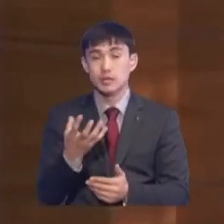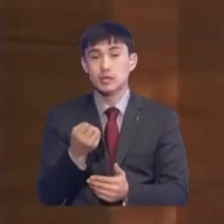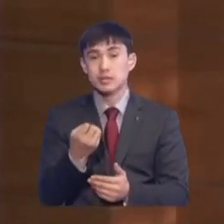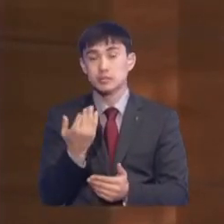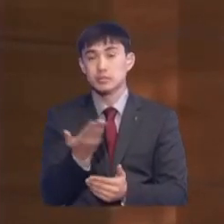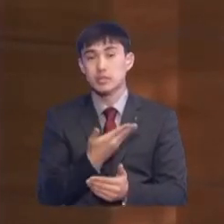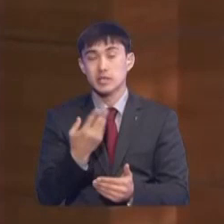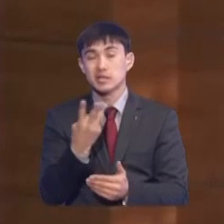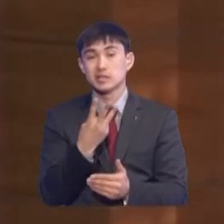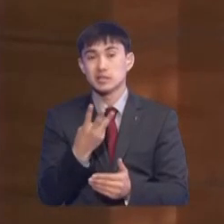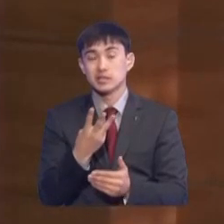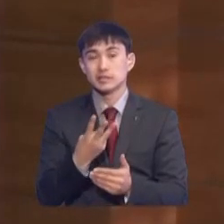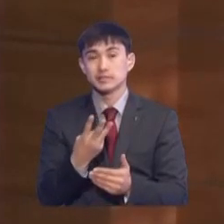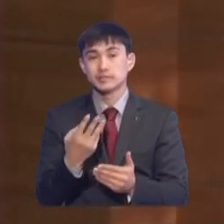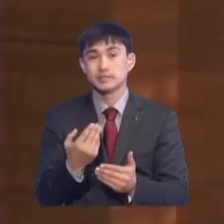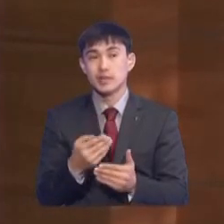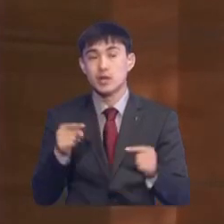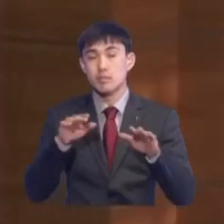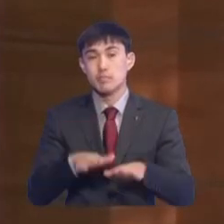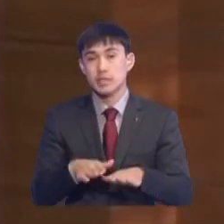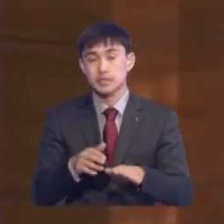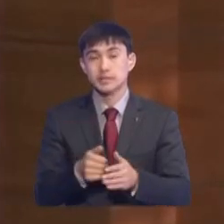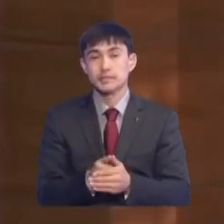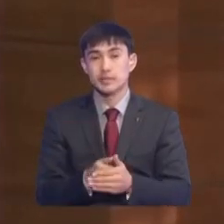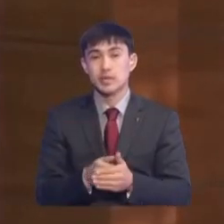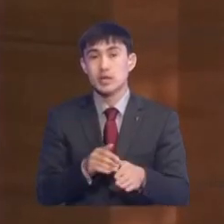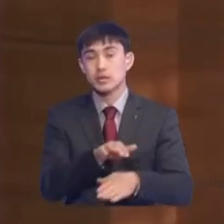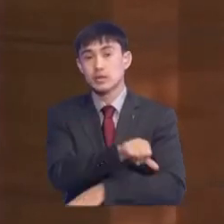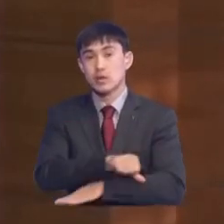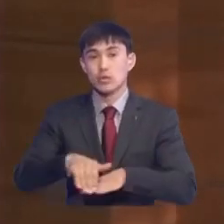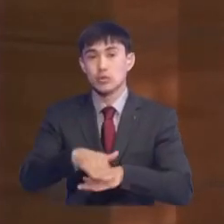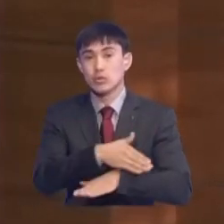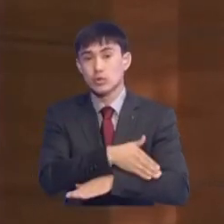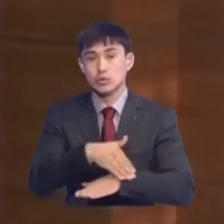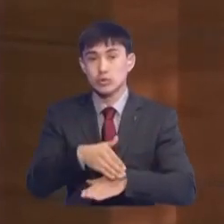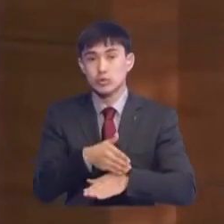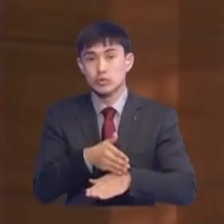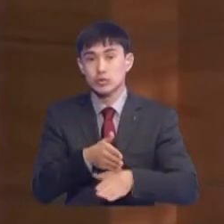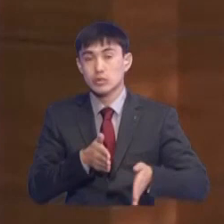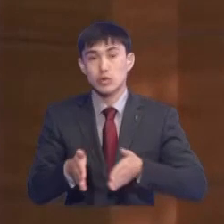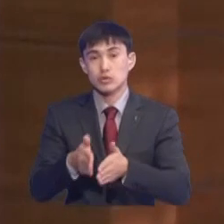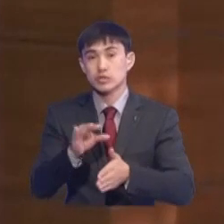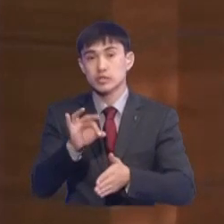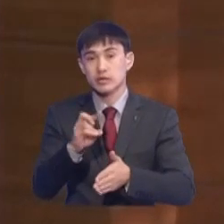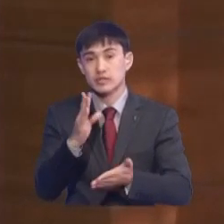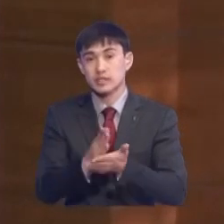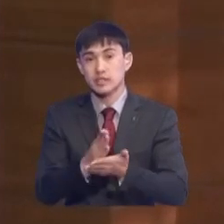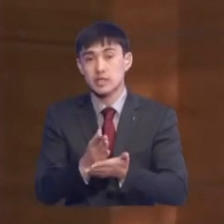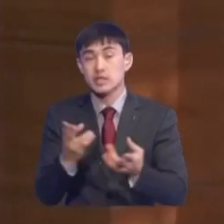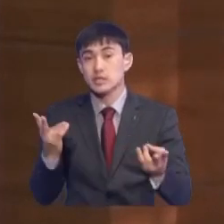определили три точки придорожного сервиса имеются ряд моментов где